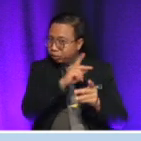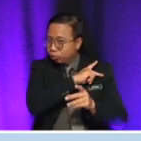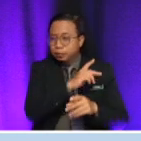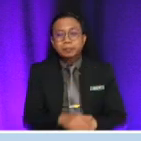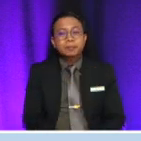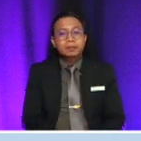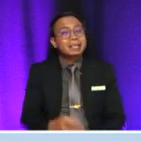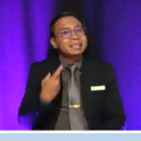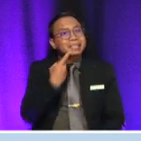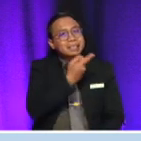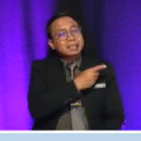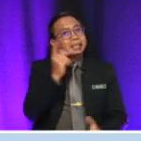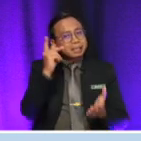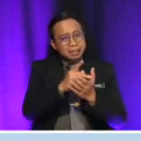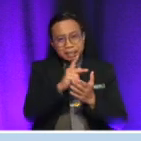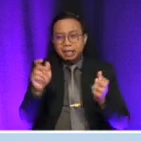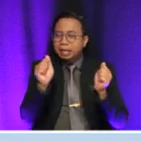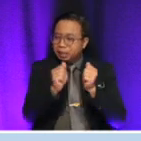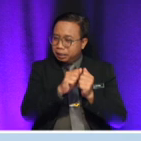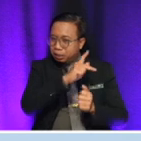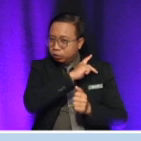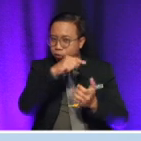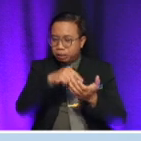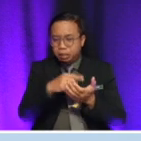kenalkan mereka dengan pemimpin ini